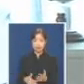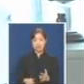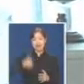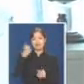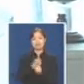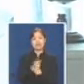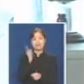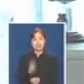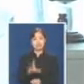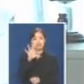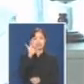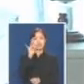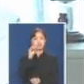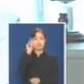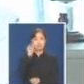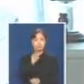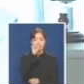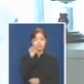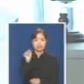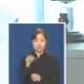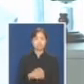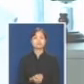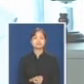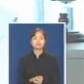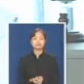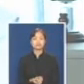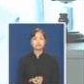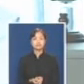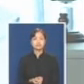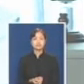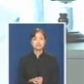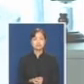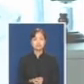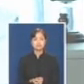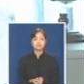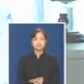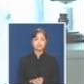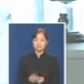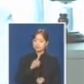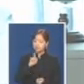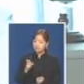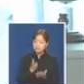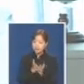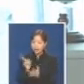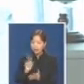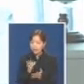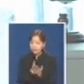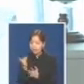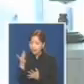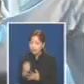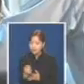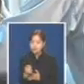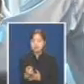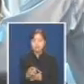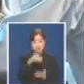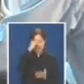80นะครับ80ก็ต้องถามต่อว่าคณะไหนหรือสาขาไหนเนี่ย ออกไปแล้ว